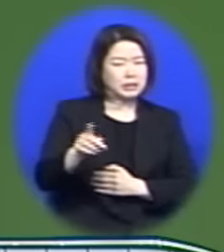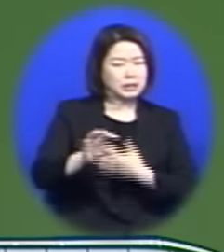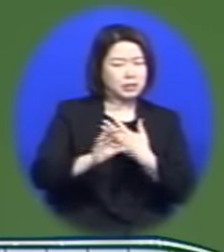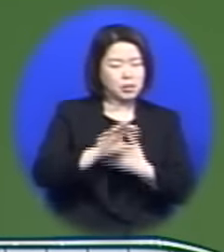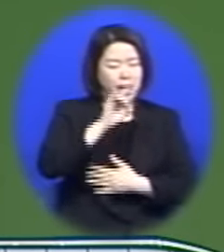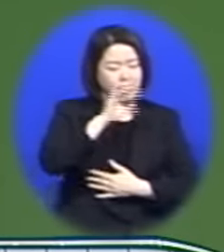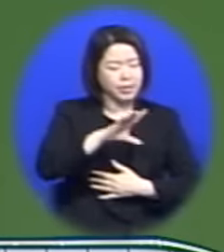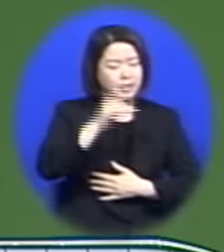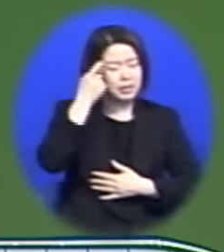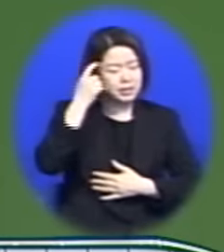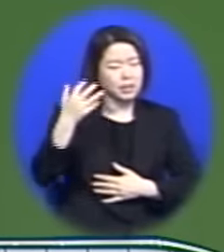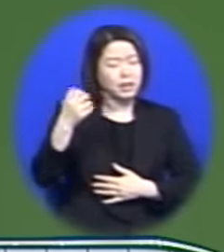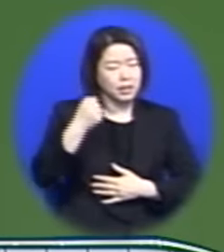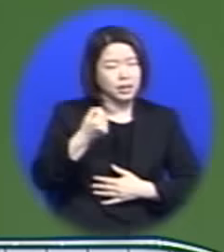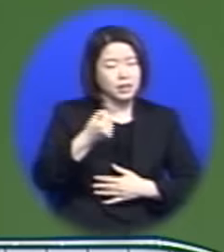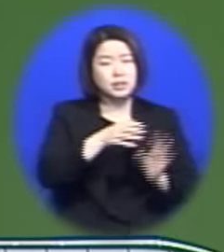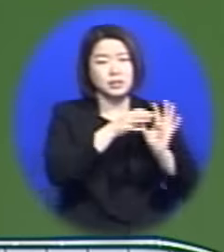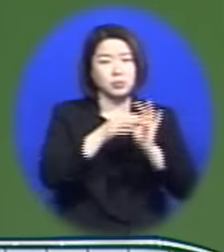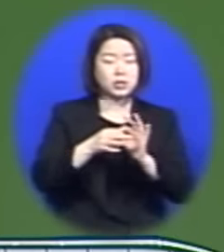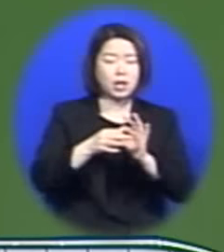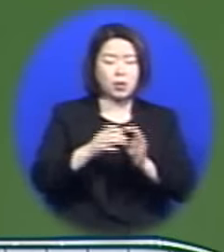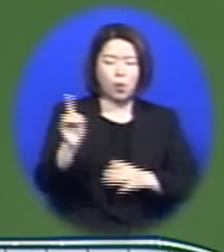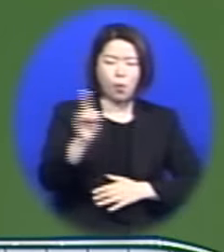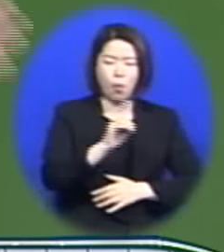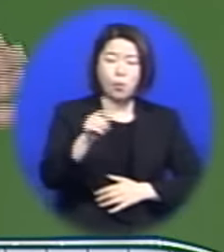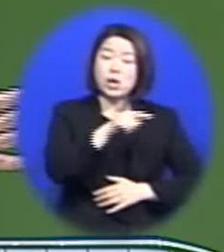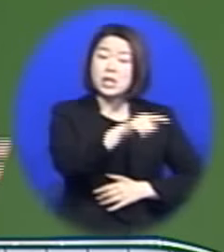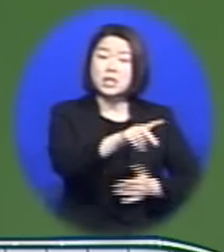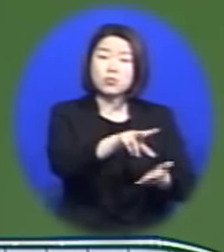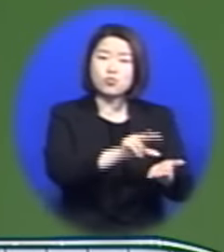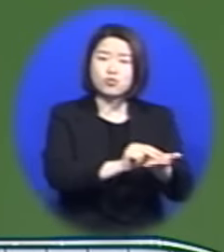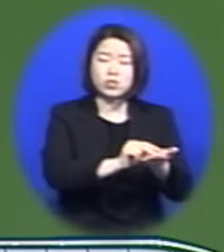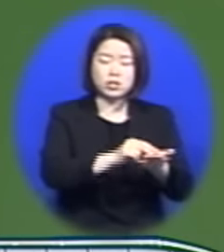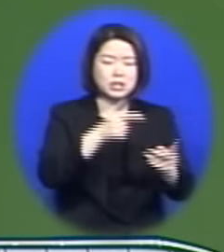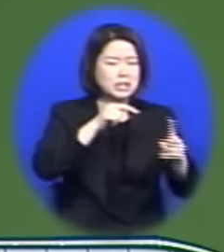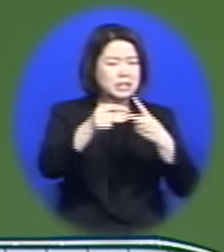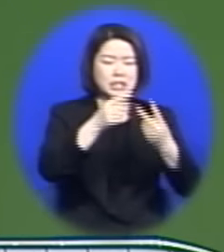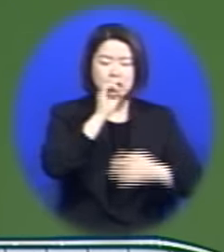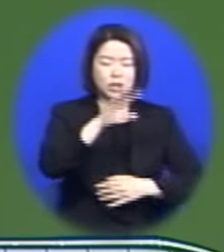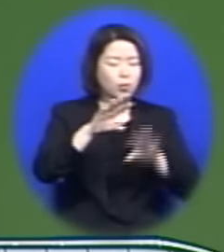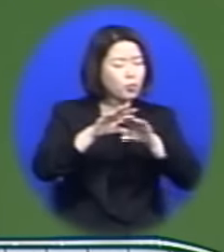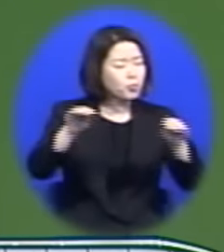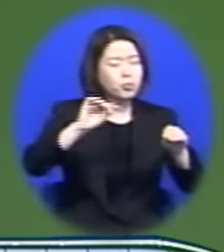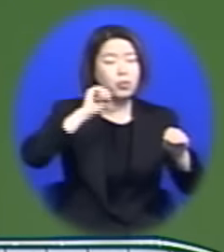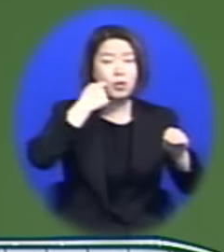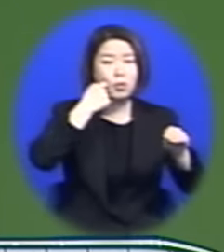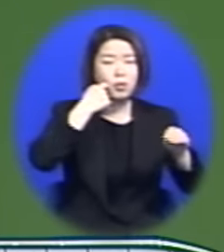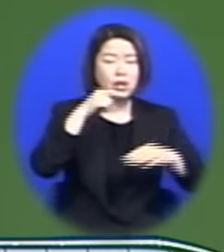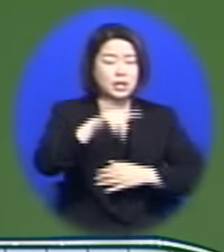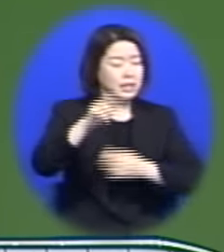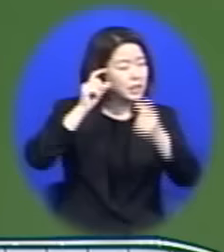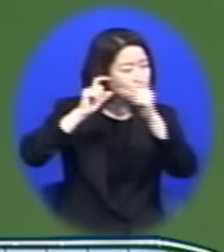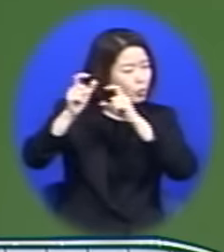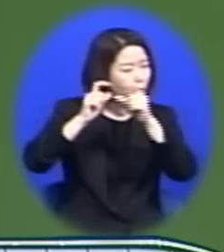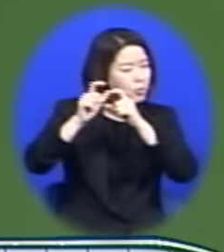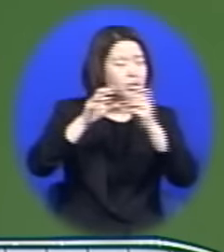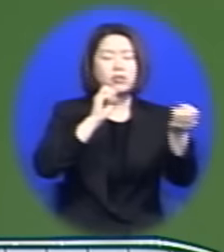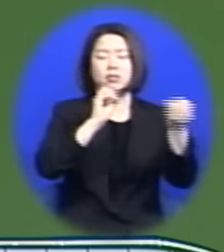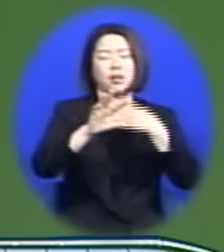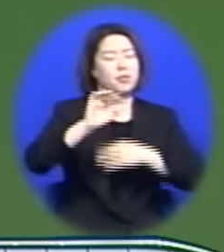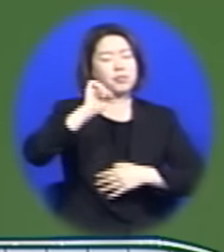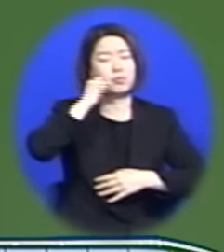하면서도 도무지이 문제는 자기로서는 이해가 안 되고 풀어지지 않는다이 고민을 해답을 얻을 수가 없더라